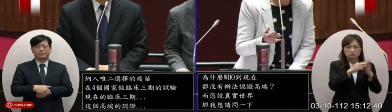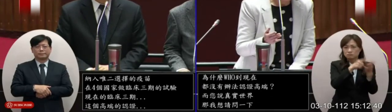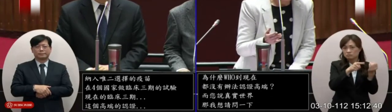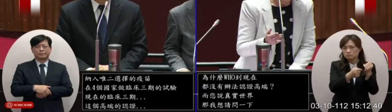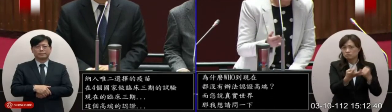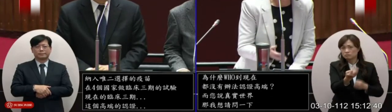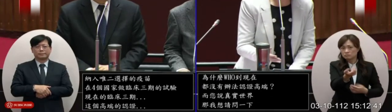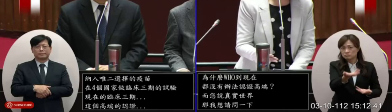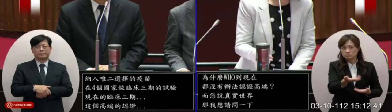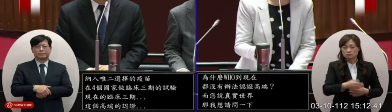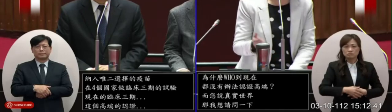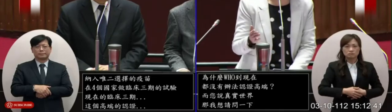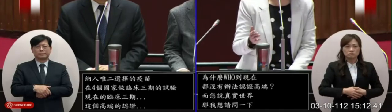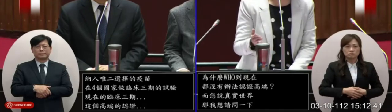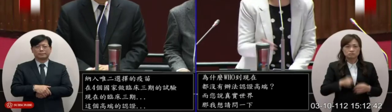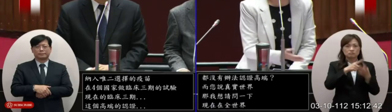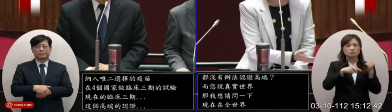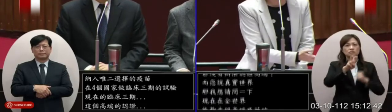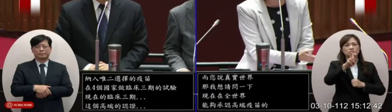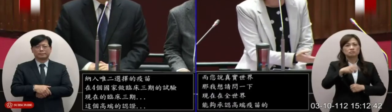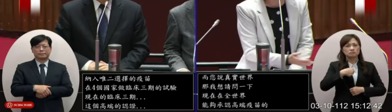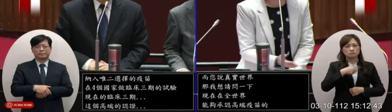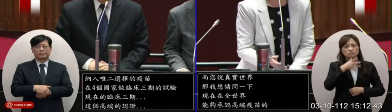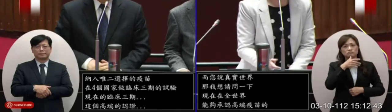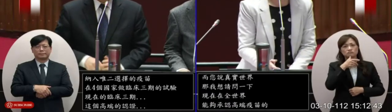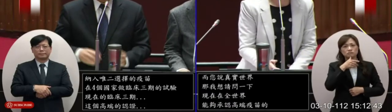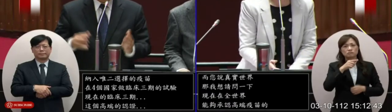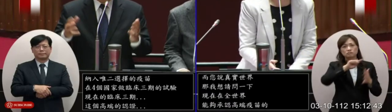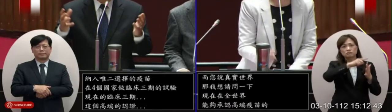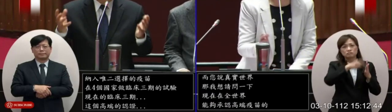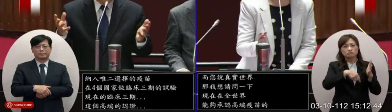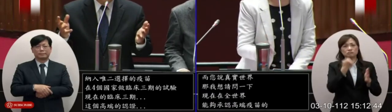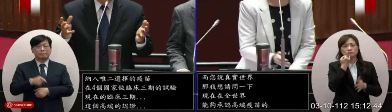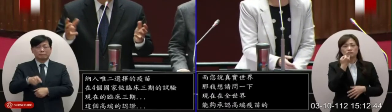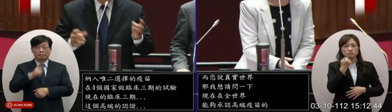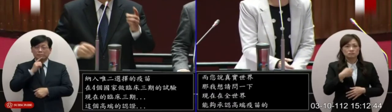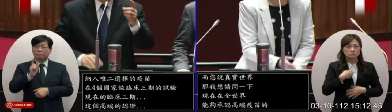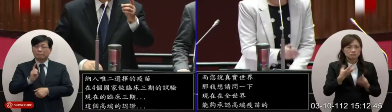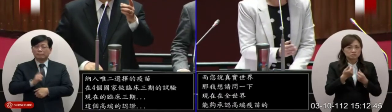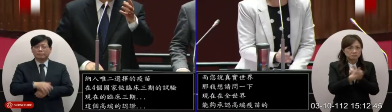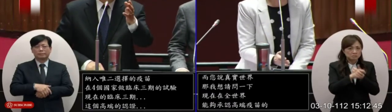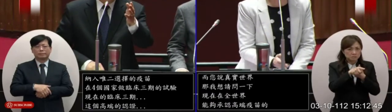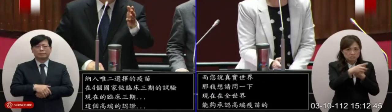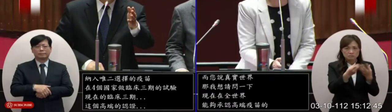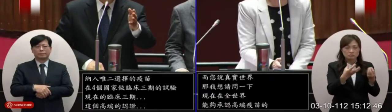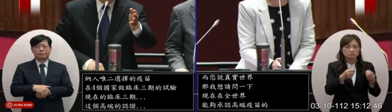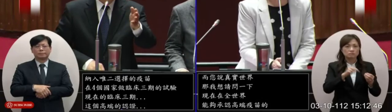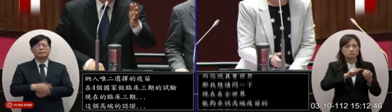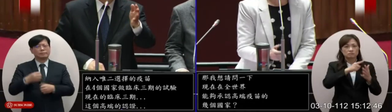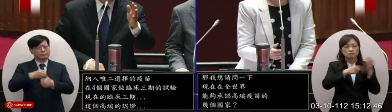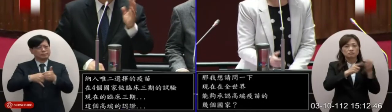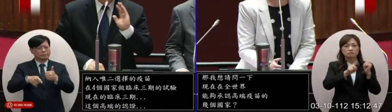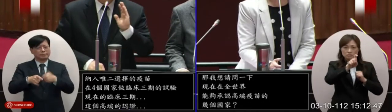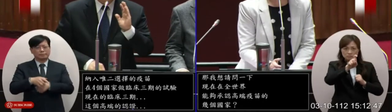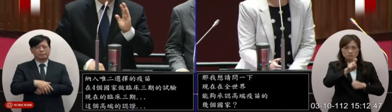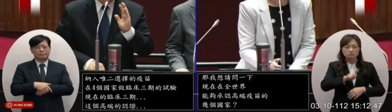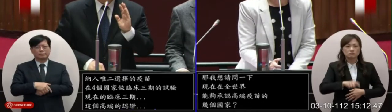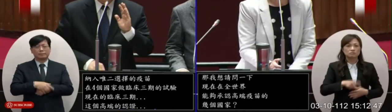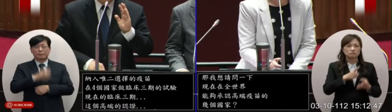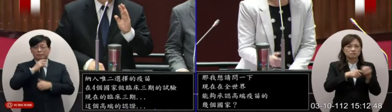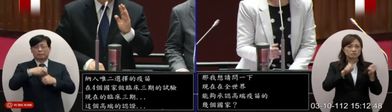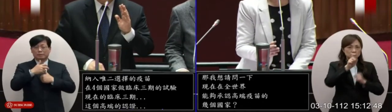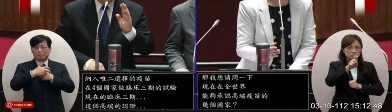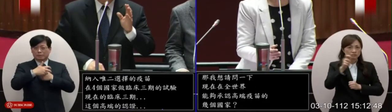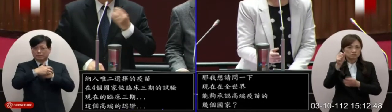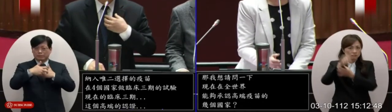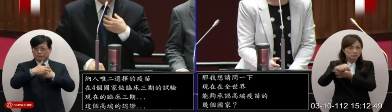所以一共10个国家嘛，我都列给您看了。 那个是 我没有要考你哈，这10个国家认证， 世界卫生组织